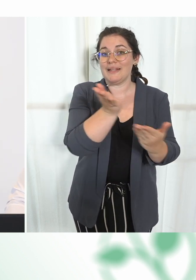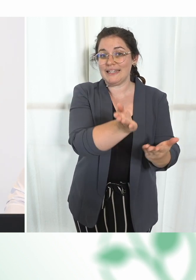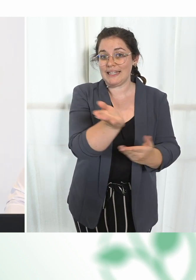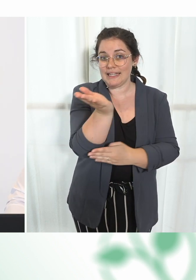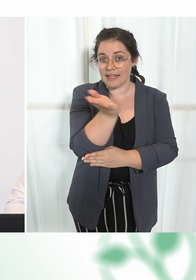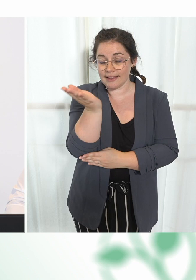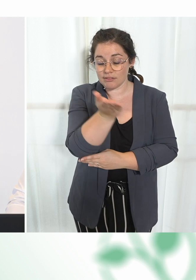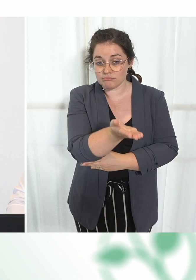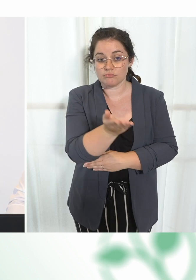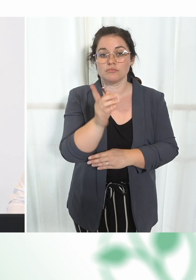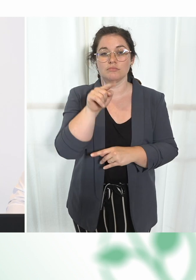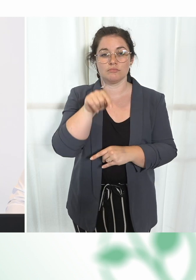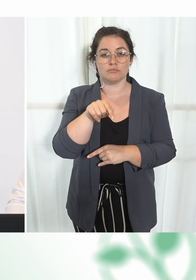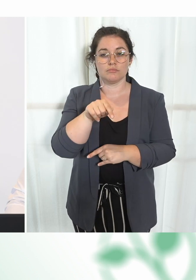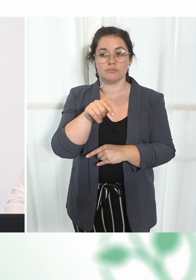ist bei der